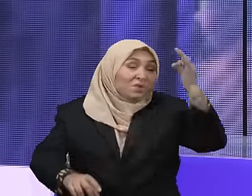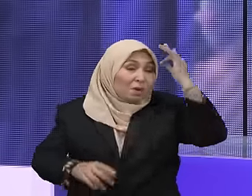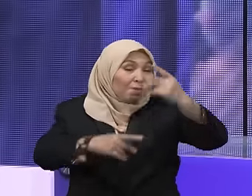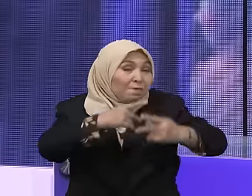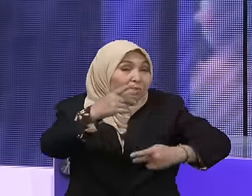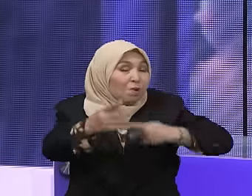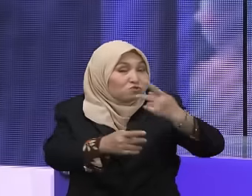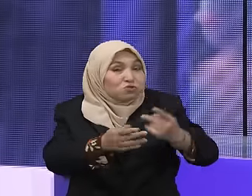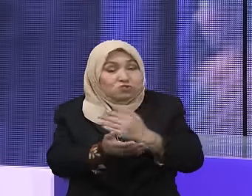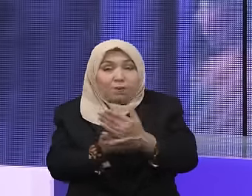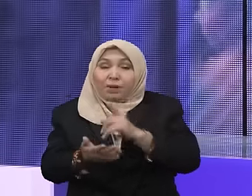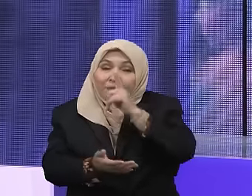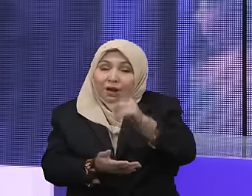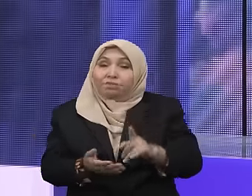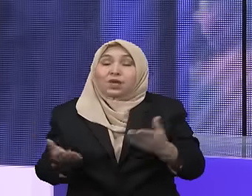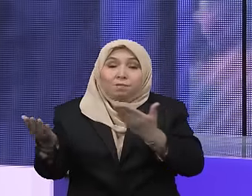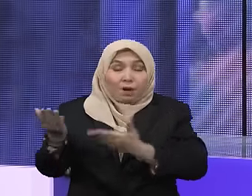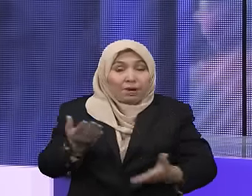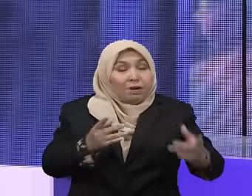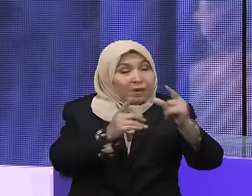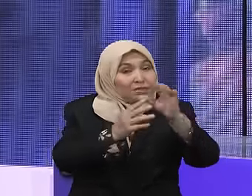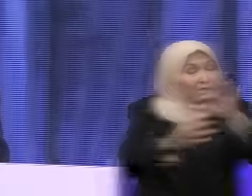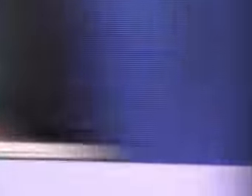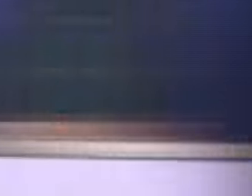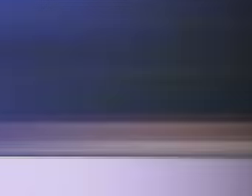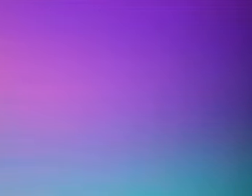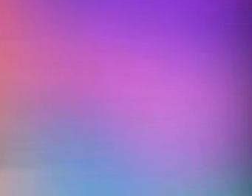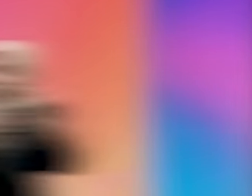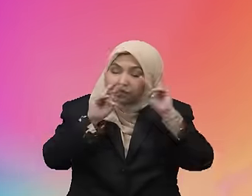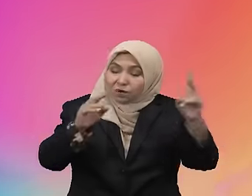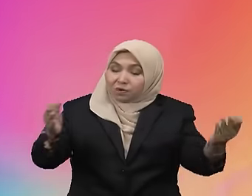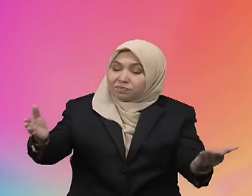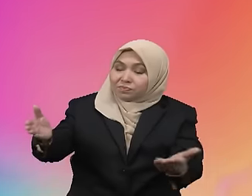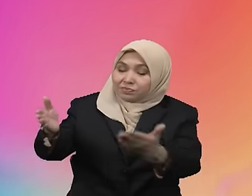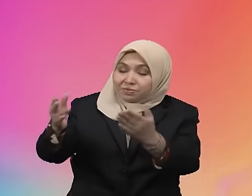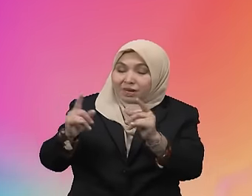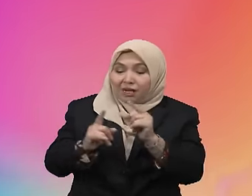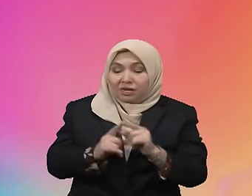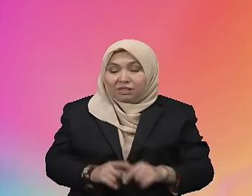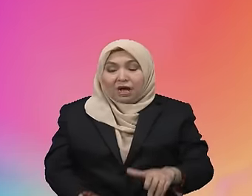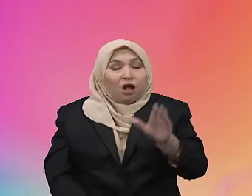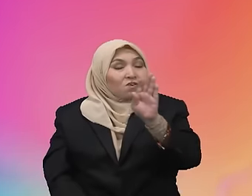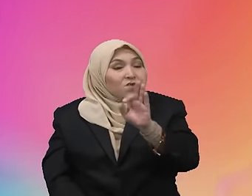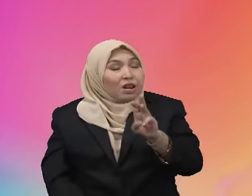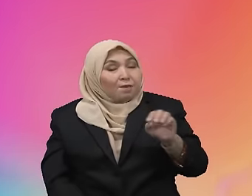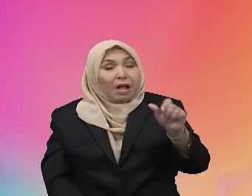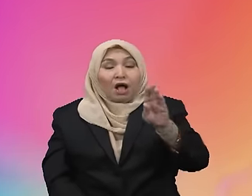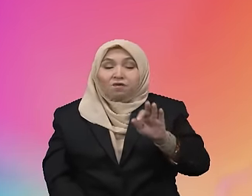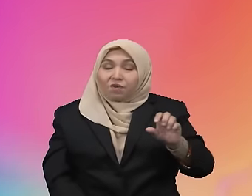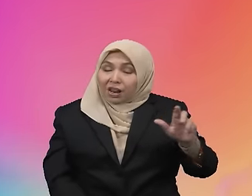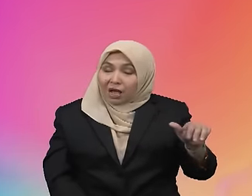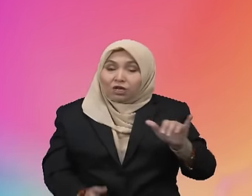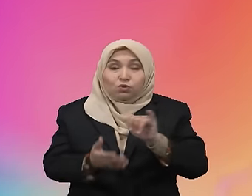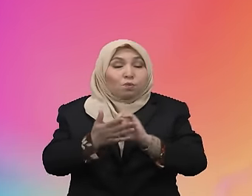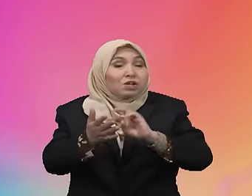memproses sesuatu kebenaran. Dan ini membawa pada perkataan pilihan pada hari ini. Kita saksikan perkataannya ialah falamma afala. Afala